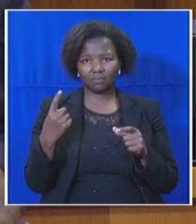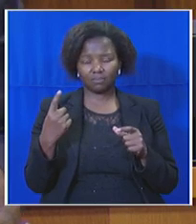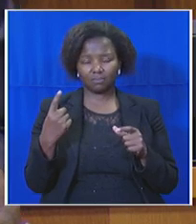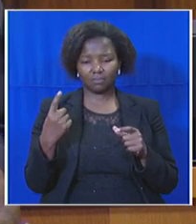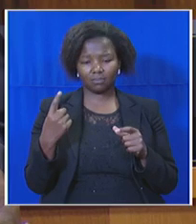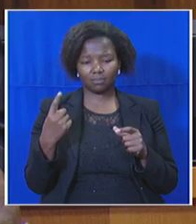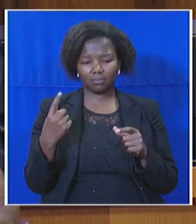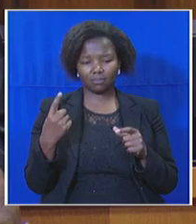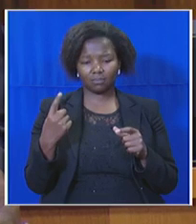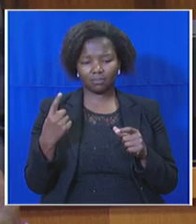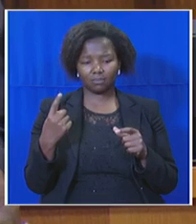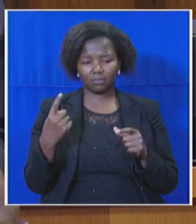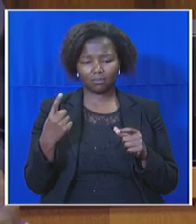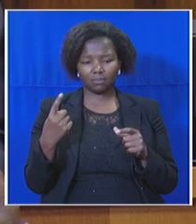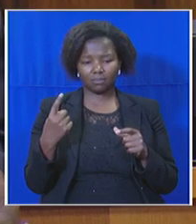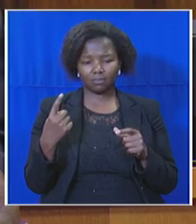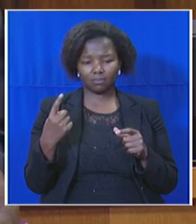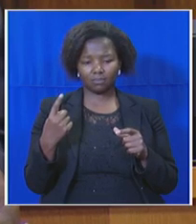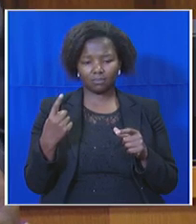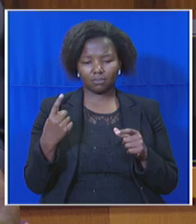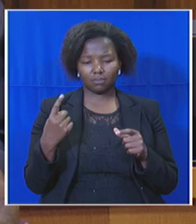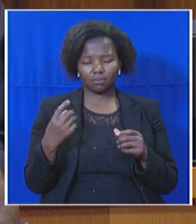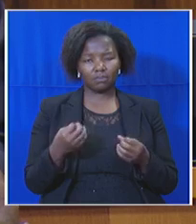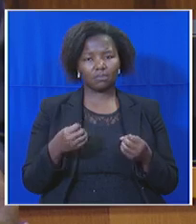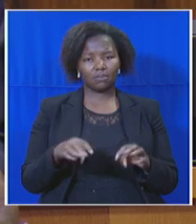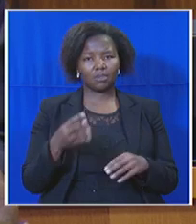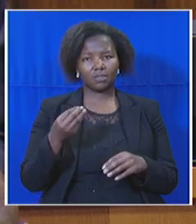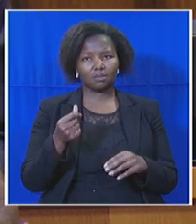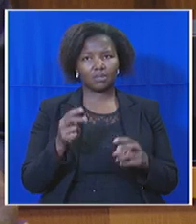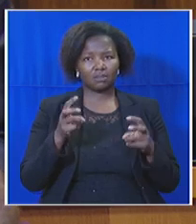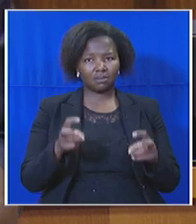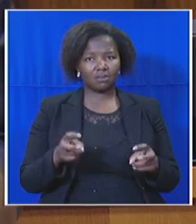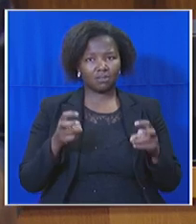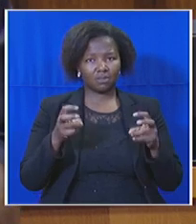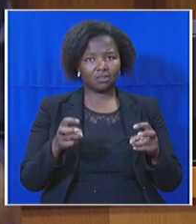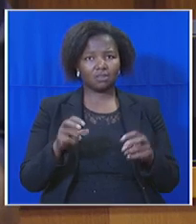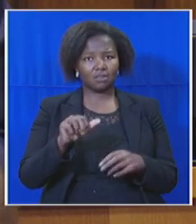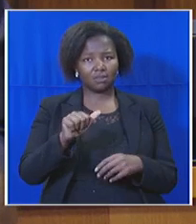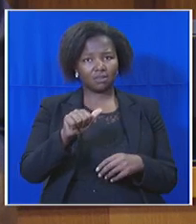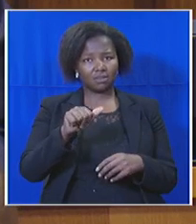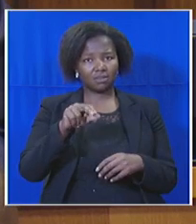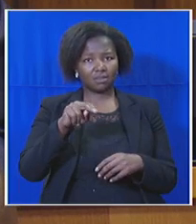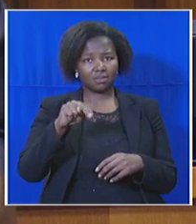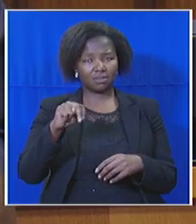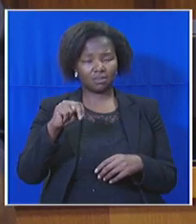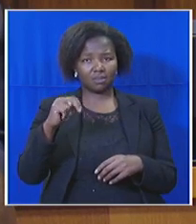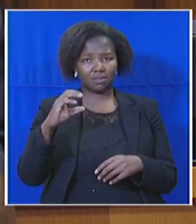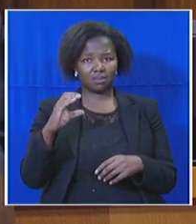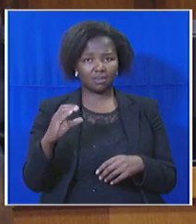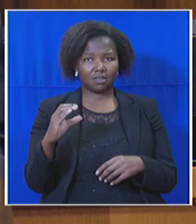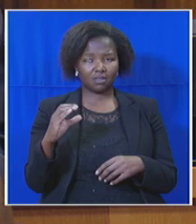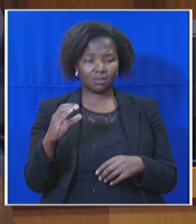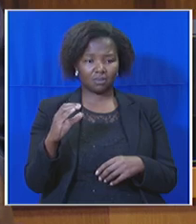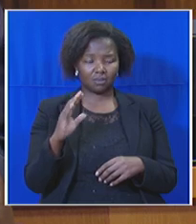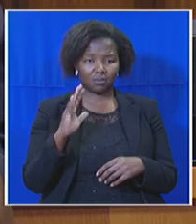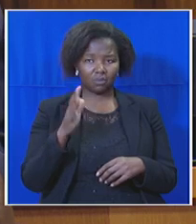toe hy gesê het die ANC sal met sy volgende algemene raadsvergadering in Oktober vanjaar na maniere kyk om werkers meer te bemagtig deur